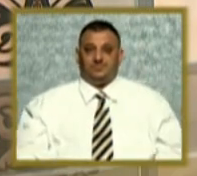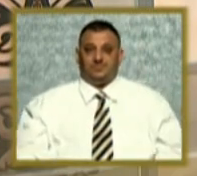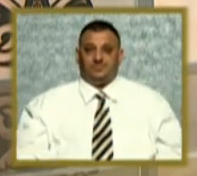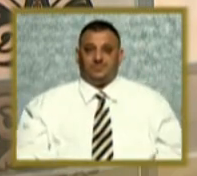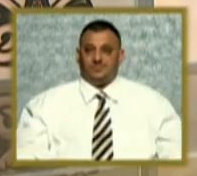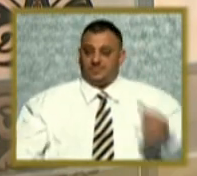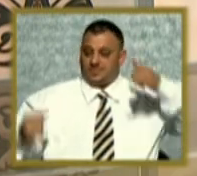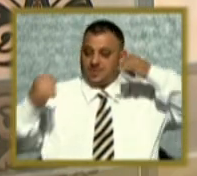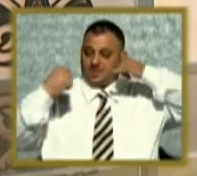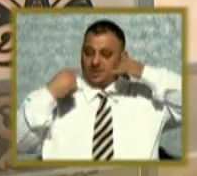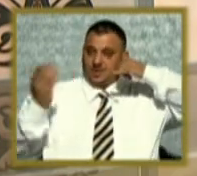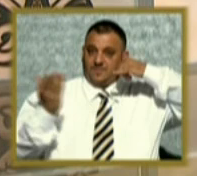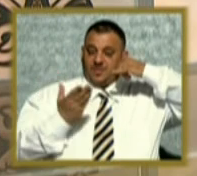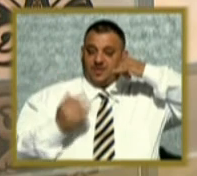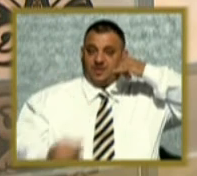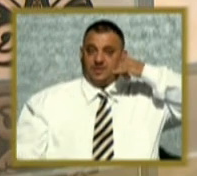تفضل يا شيخ.